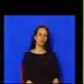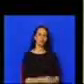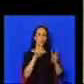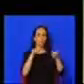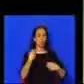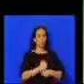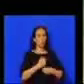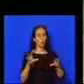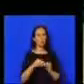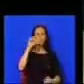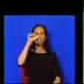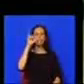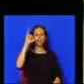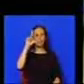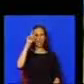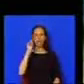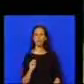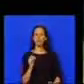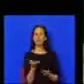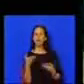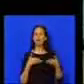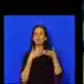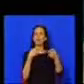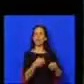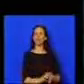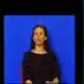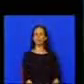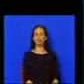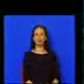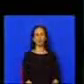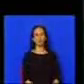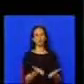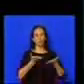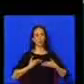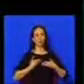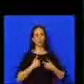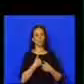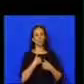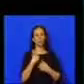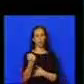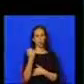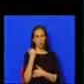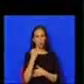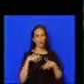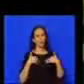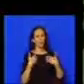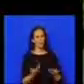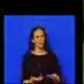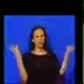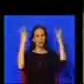פעילויות עם אילן? במה הם עוזרים לך? הם נותנים לי הרבה כוח, הרבה שמחה